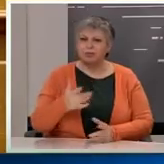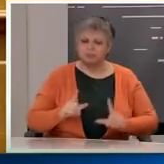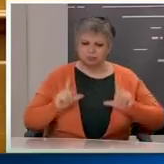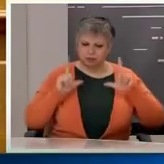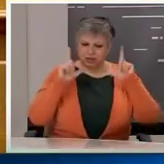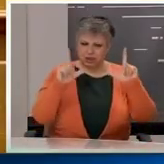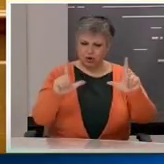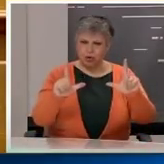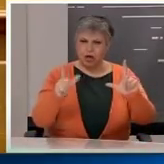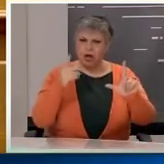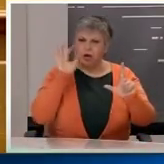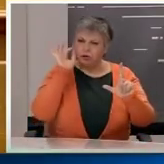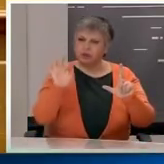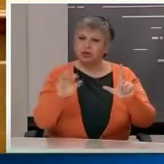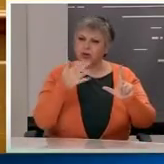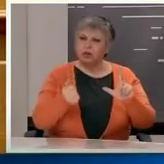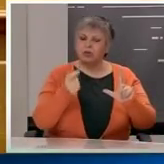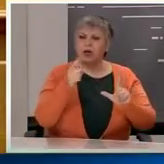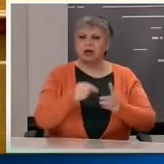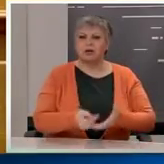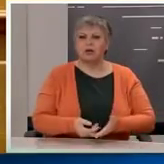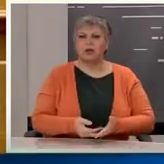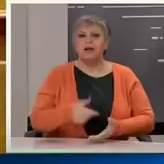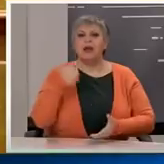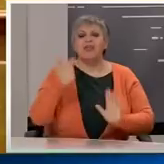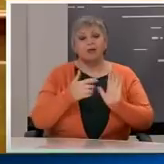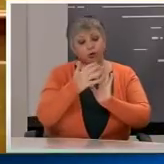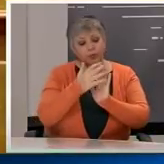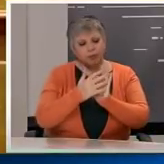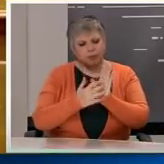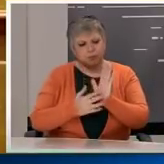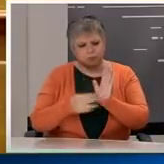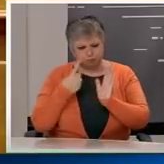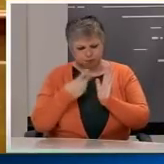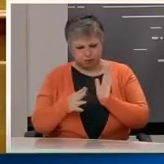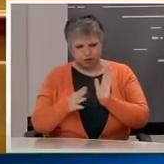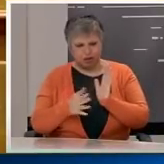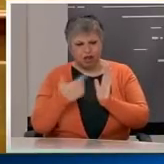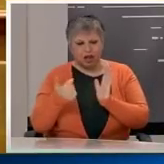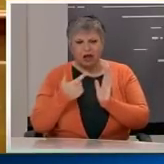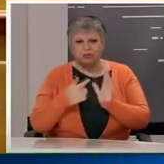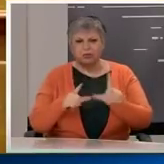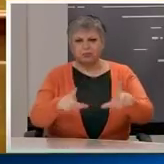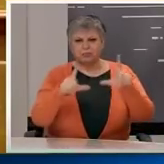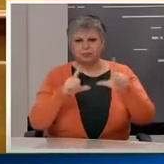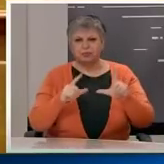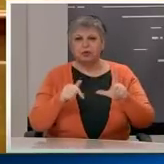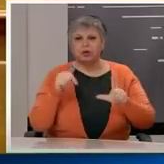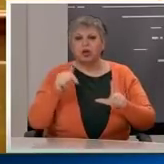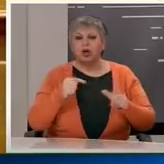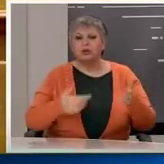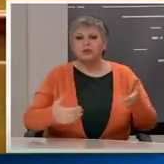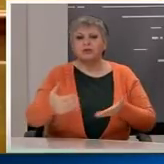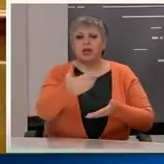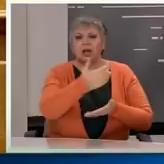Στοιχειωδώς οι συντάκτες του κειμένου δεν έχουν επίγνωση του τι λένε. Λες και έχει έσοδα το δημόσιο από